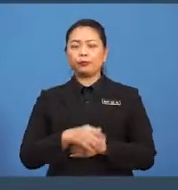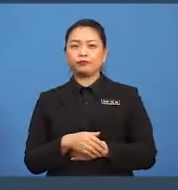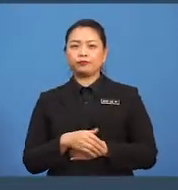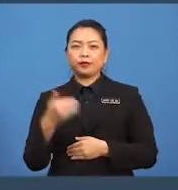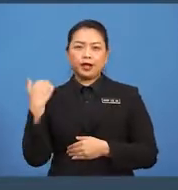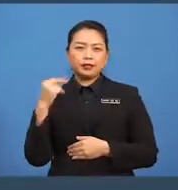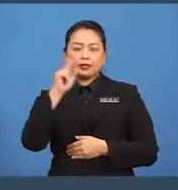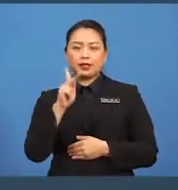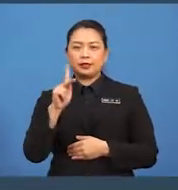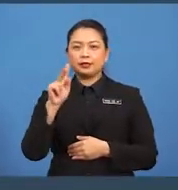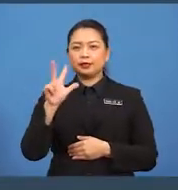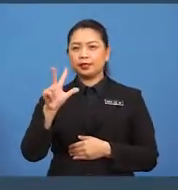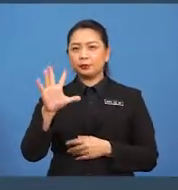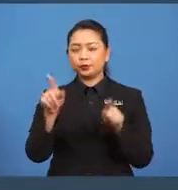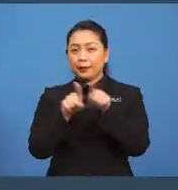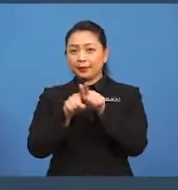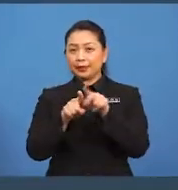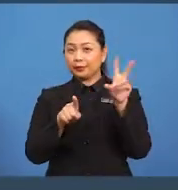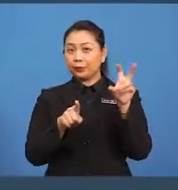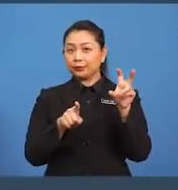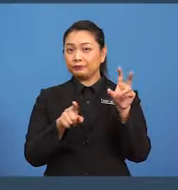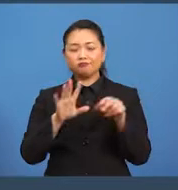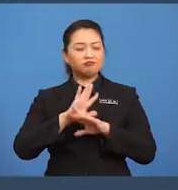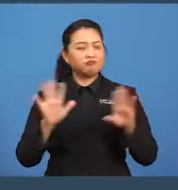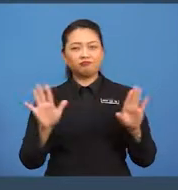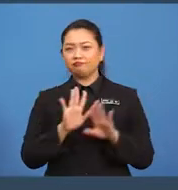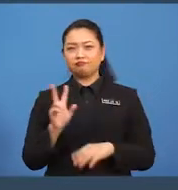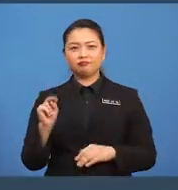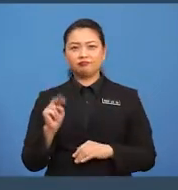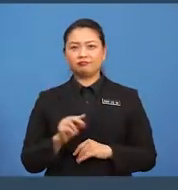Adakah 35 sama dengan 30? Tidak.